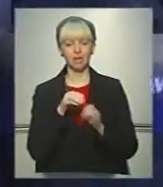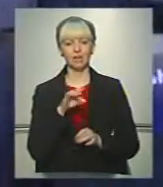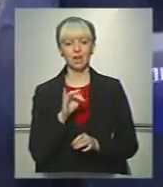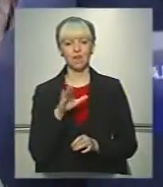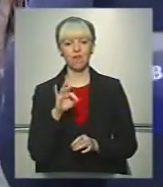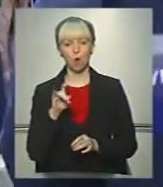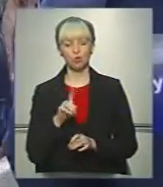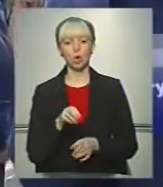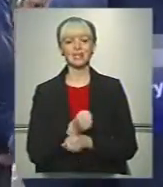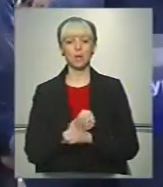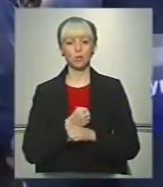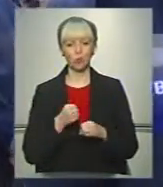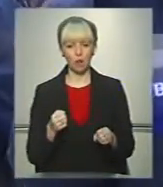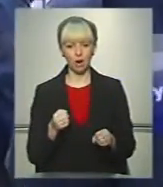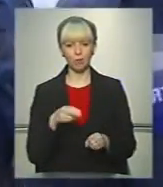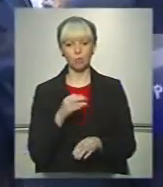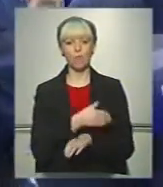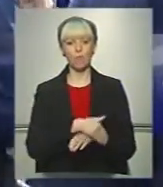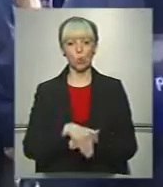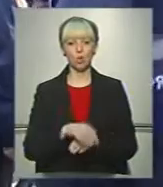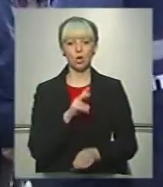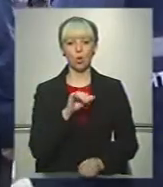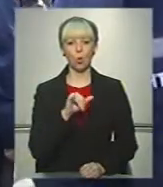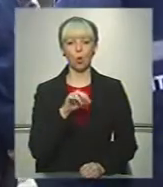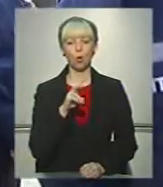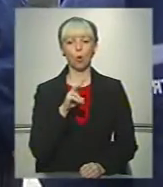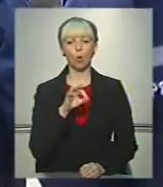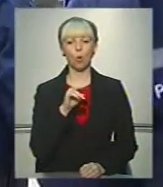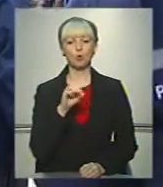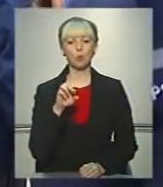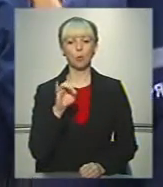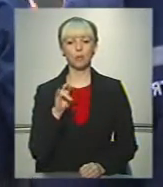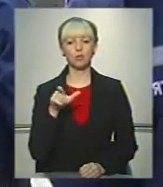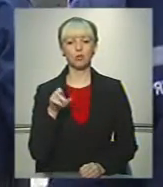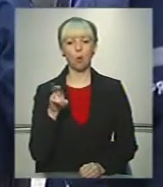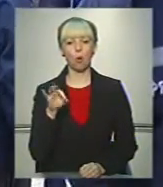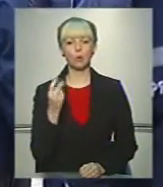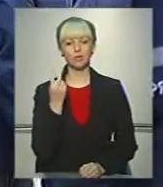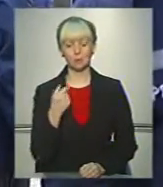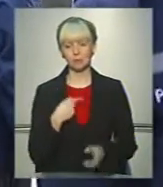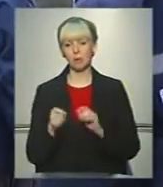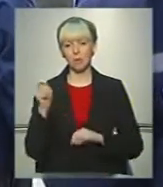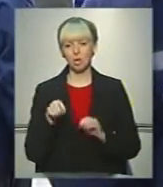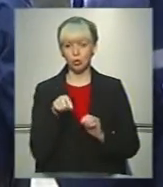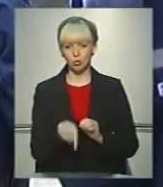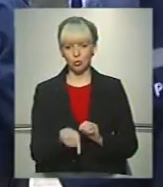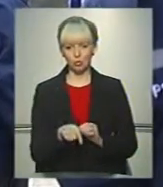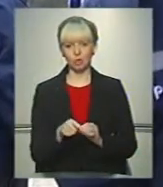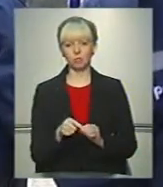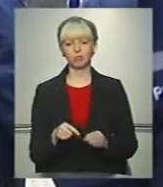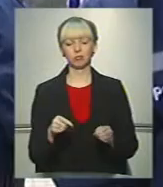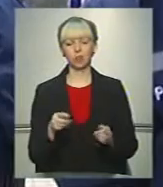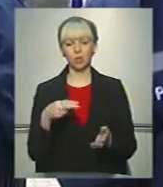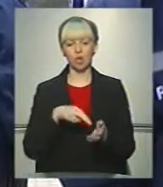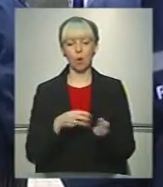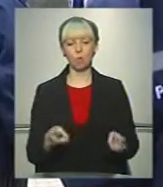що замінування по вулиці Коцюбинського, 2. Ми приїхали сюди. Встановили